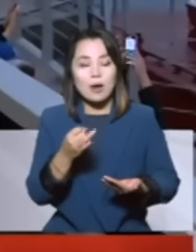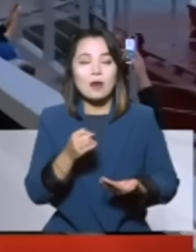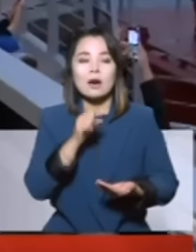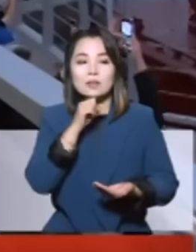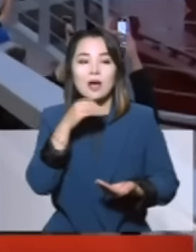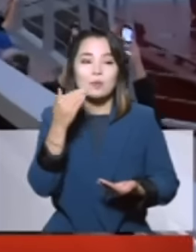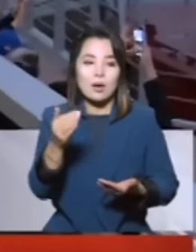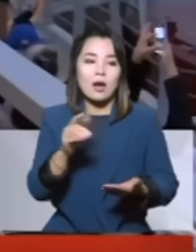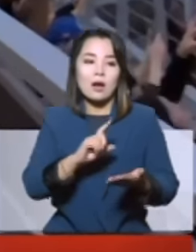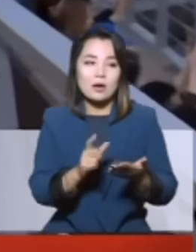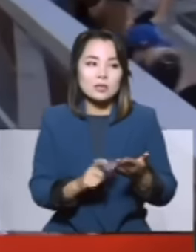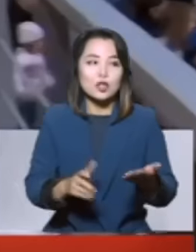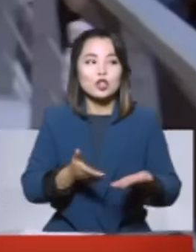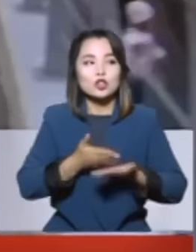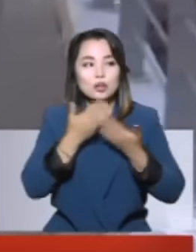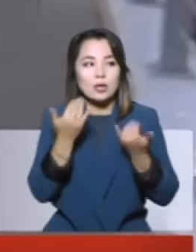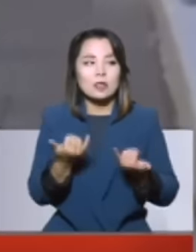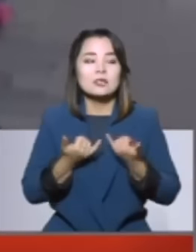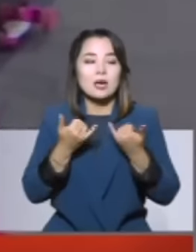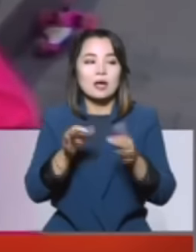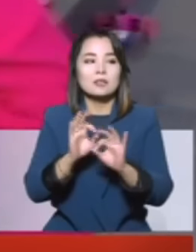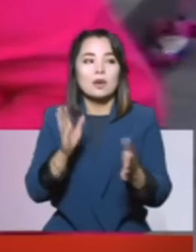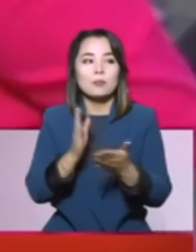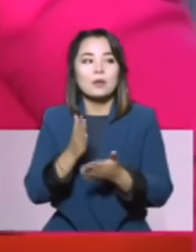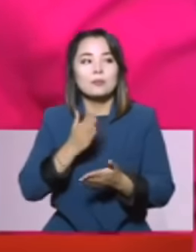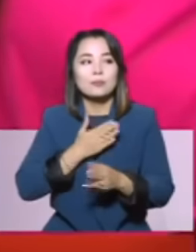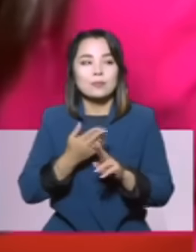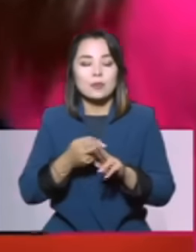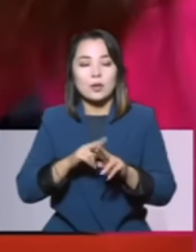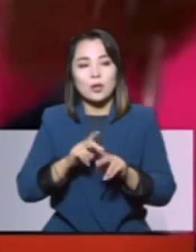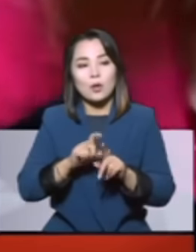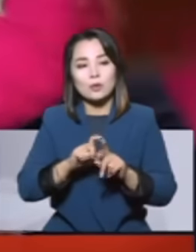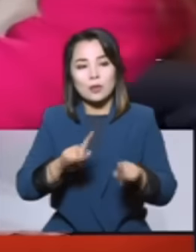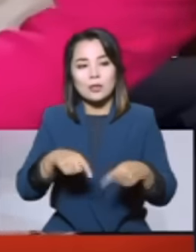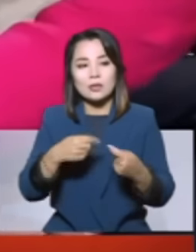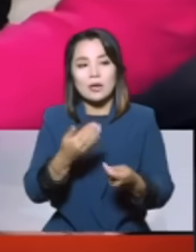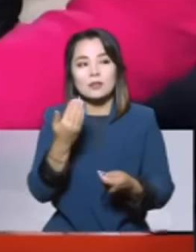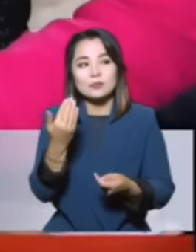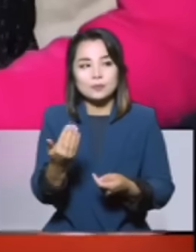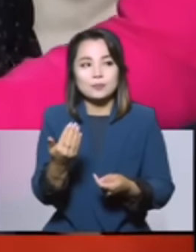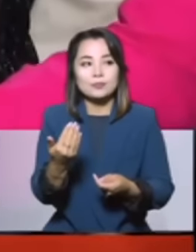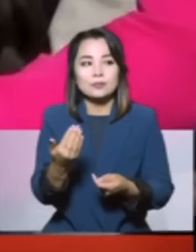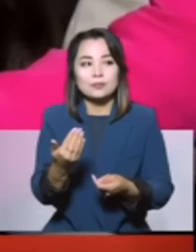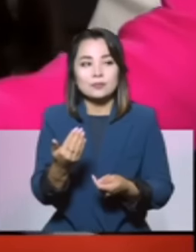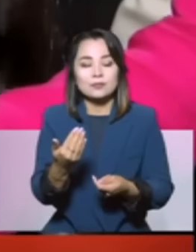Шырқап өлеңдерін жатқа оқиды. Кезек өзіңізде.